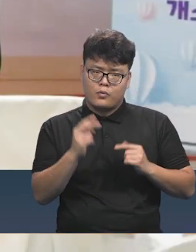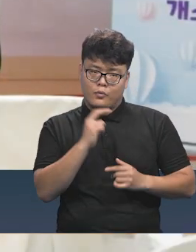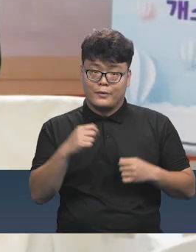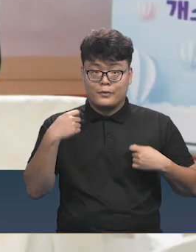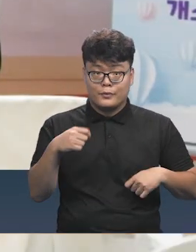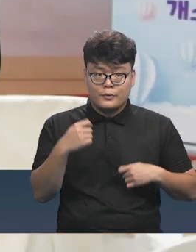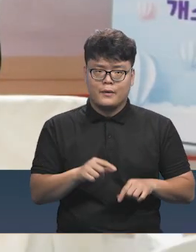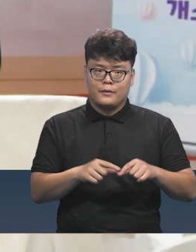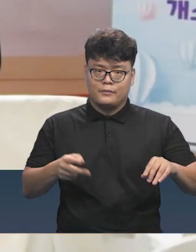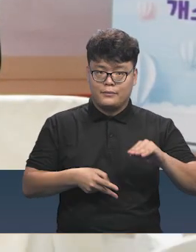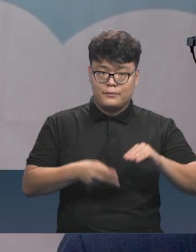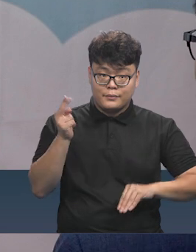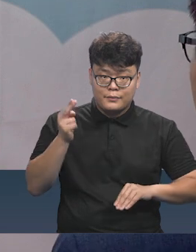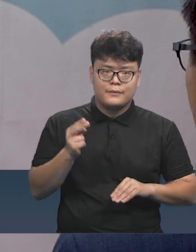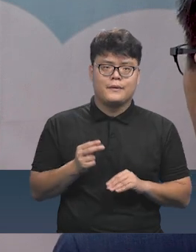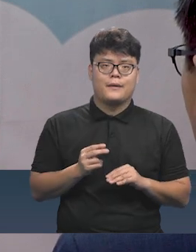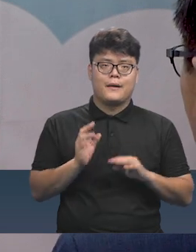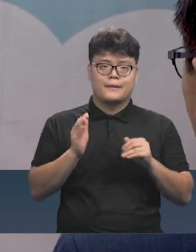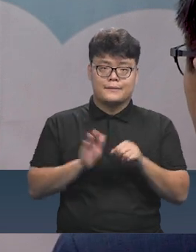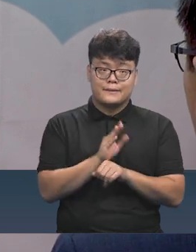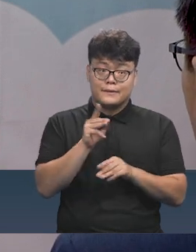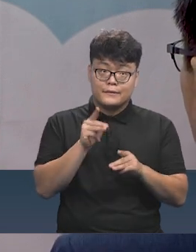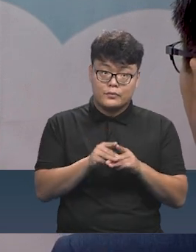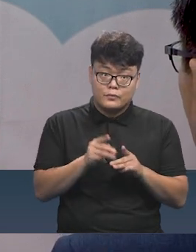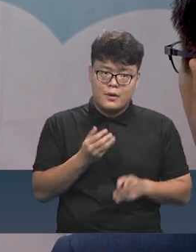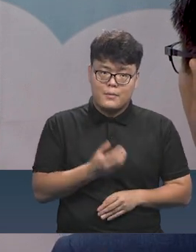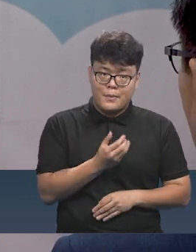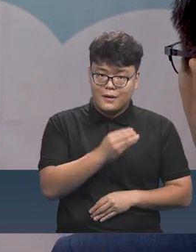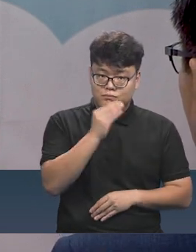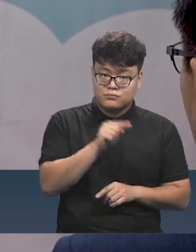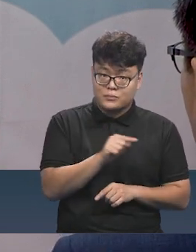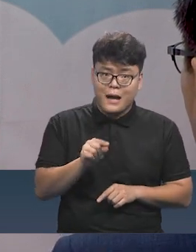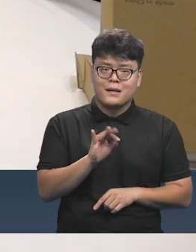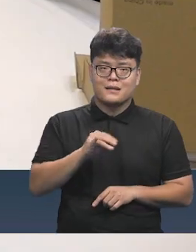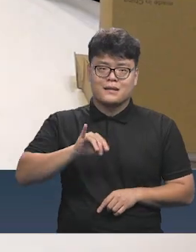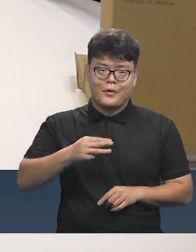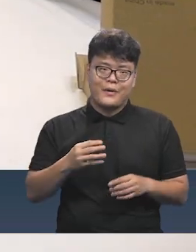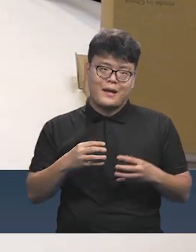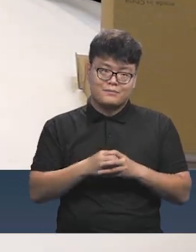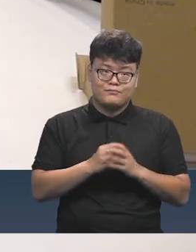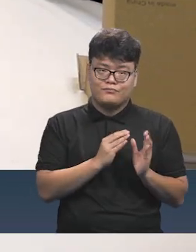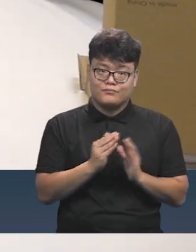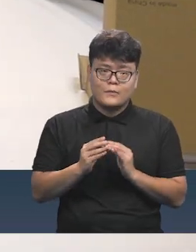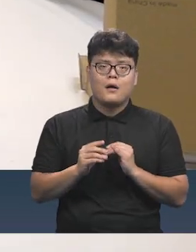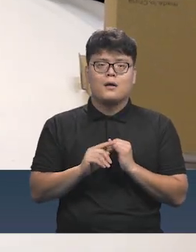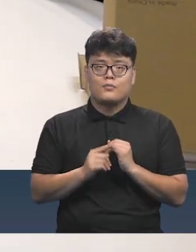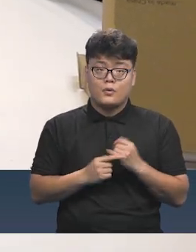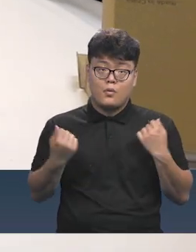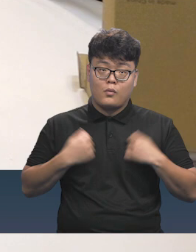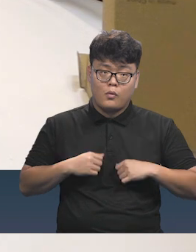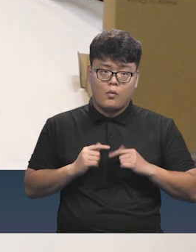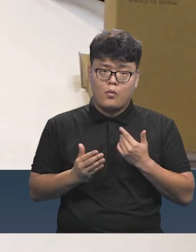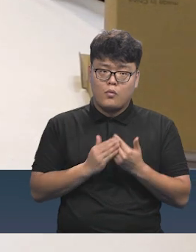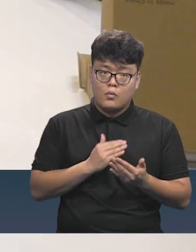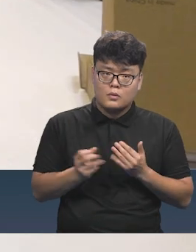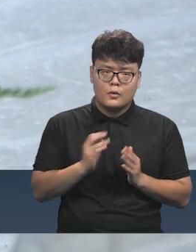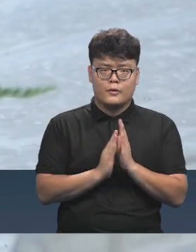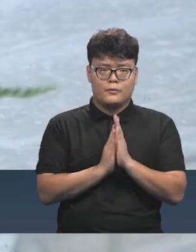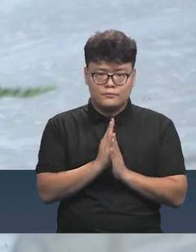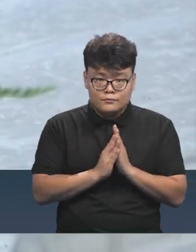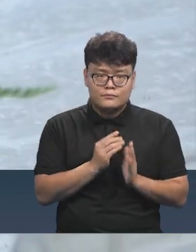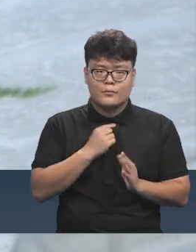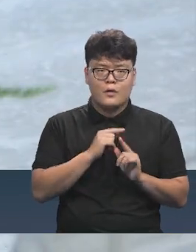개관식에서는 태교 콘서트 축사 테이프 커팅 아가사랑 센터 투어와 함께 이끼볼